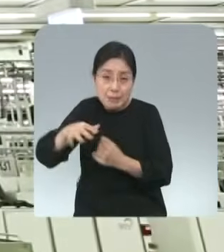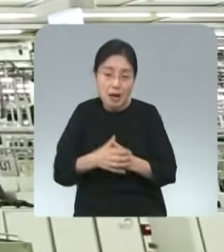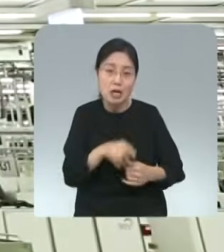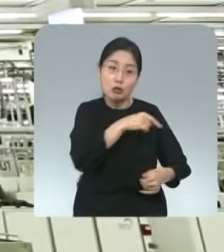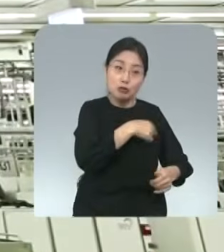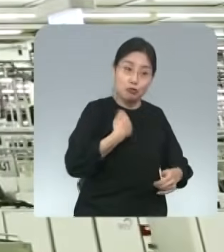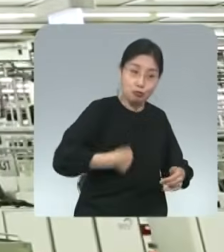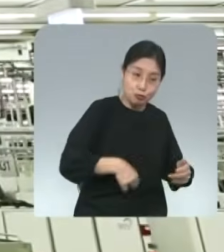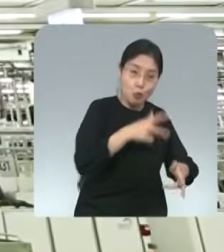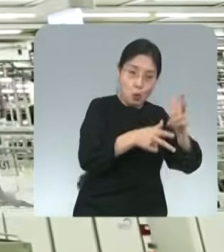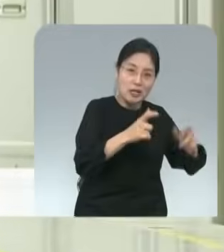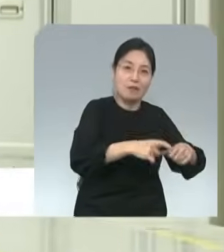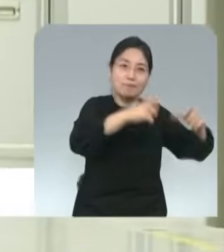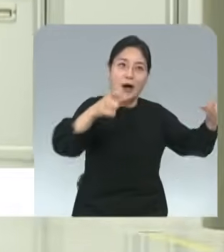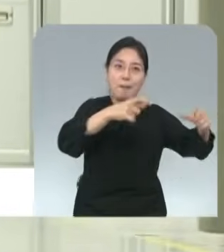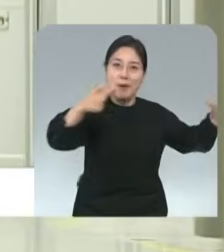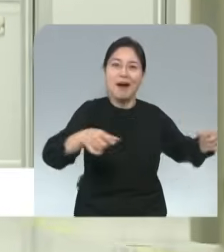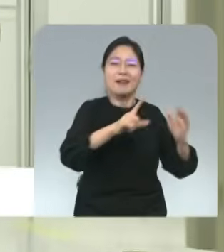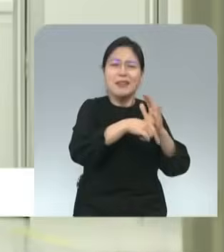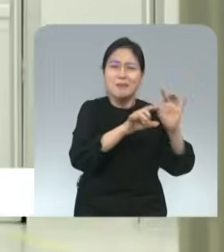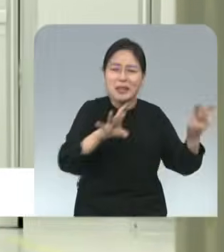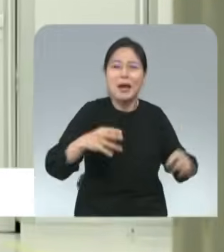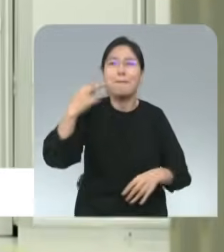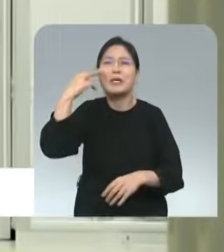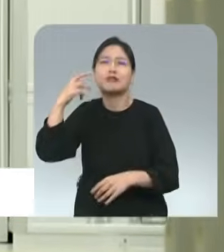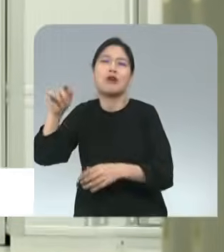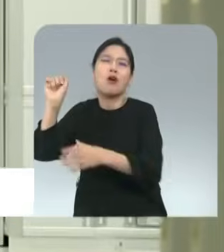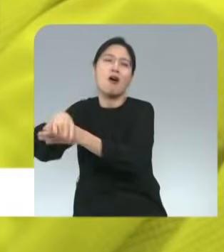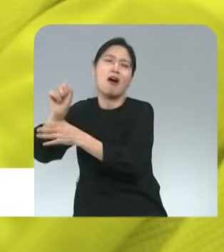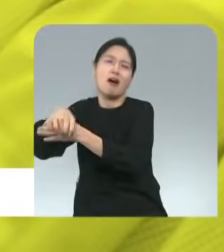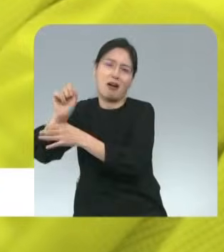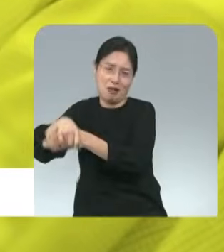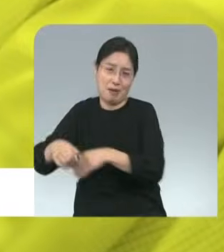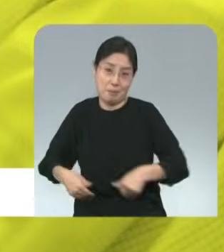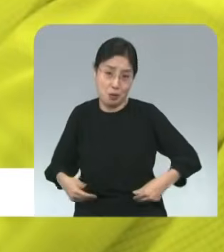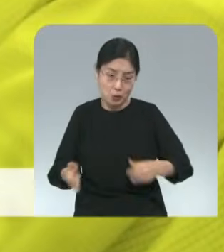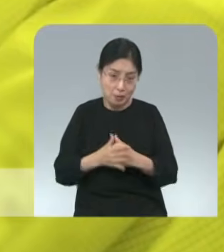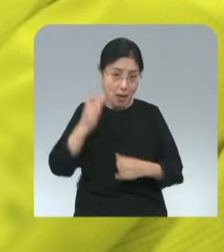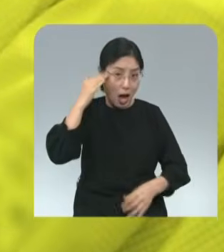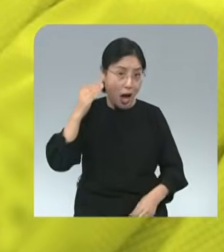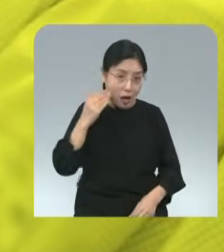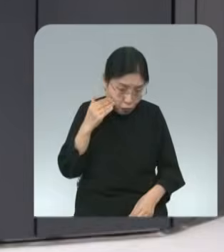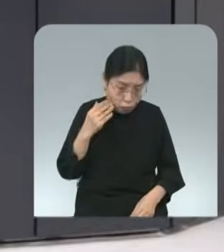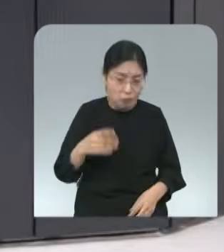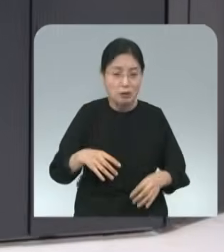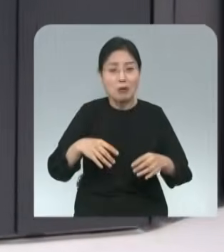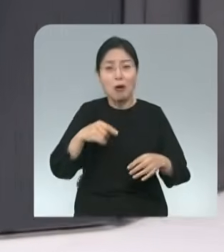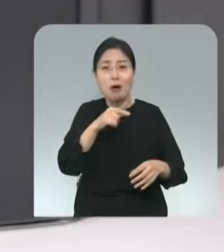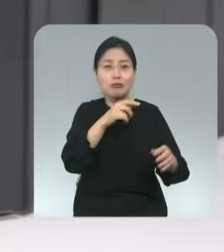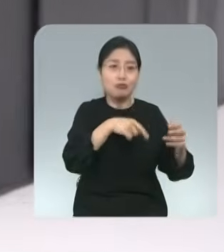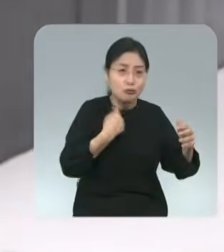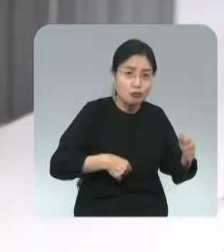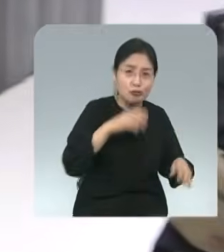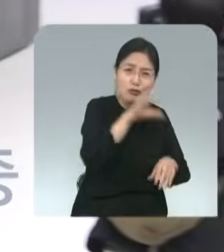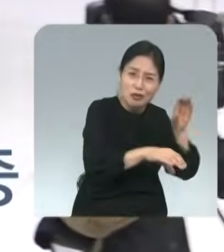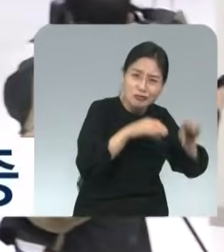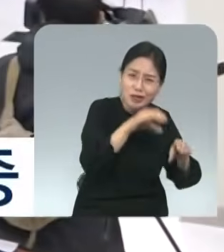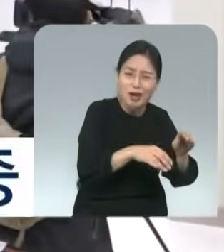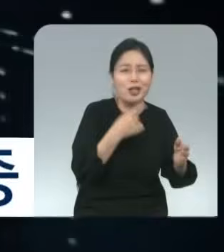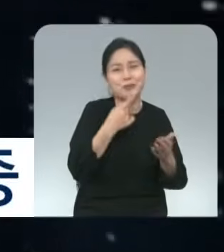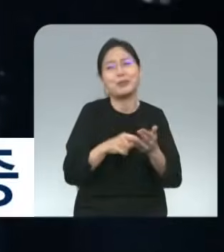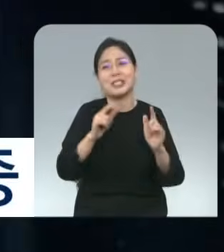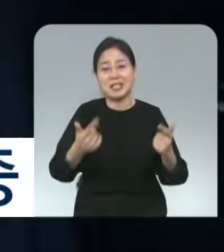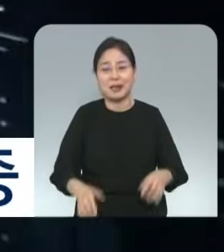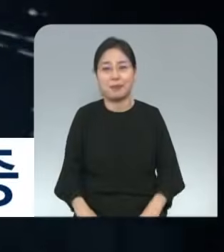미국 심사를 받아야 하는 만큼 한국 기업의 중국 투자 확대가 위축되는 건 불가피해 보입니다. 미국은